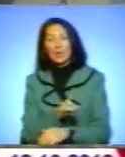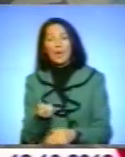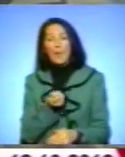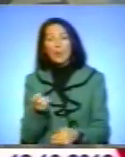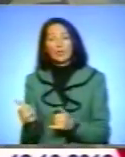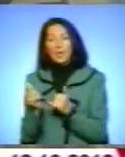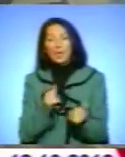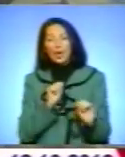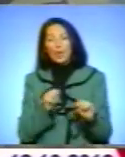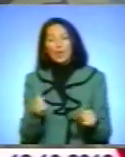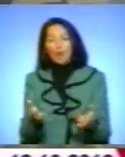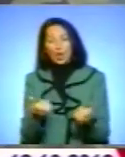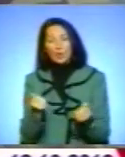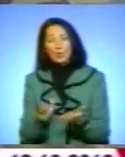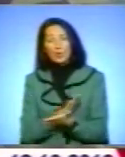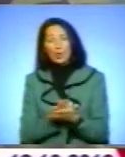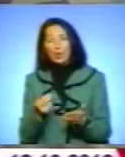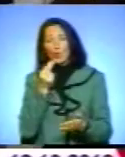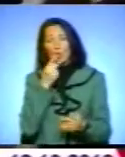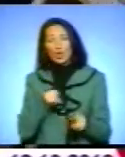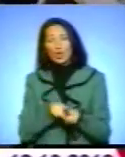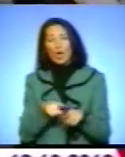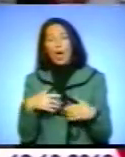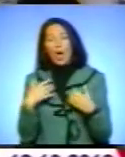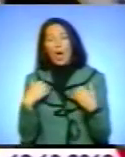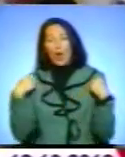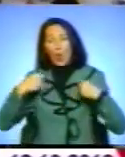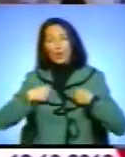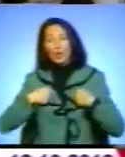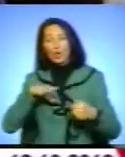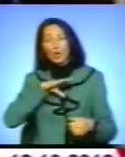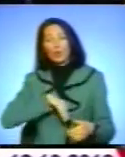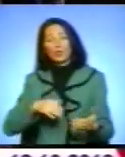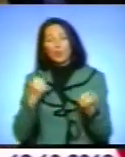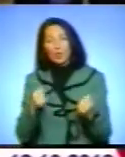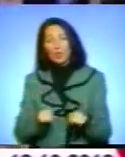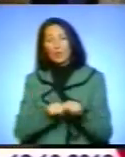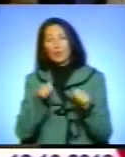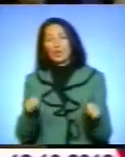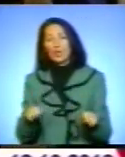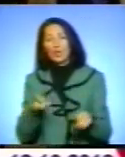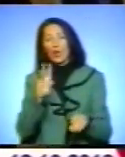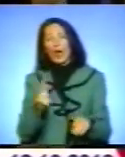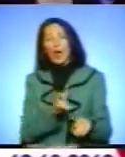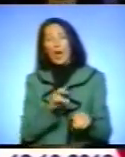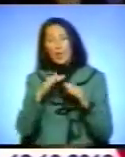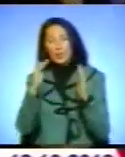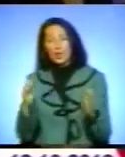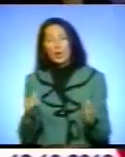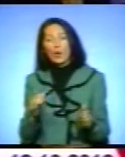безкоштовно отримати їжу і одяг, духовну підтримку. Ну, відкриту каплицю Святого Вікентія особисто освятив